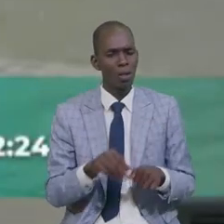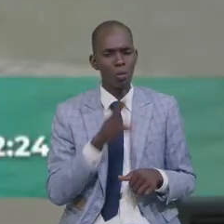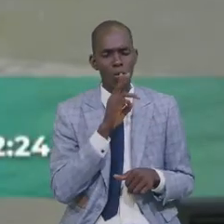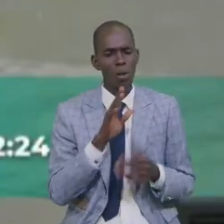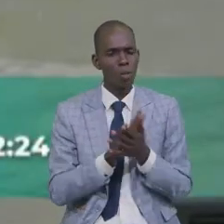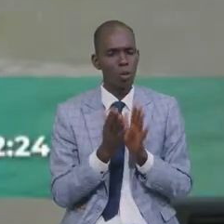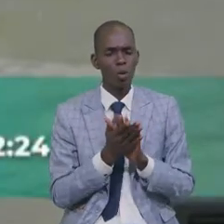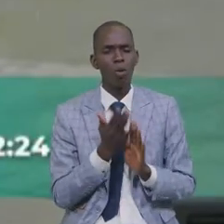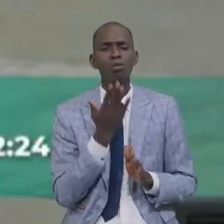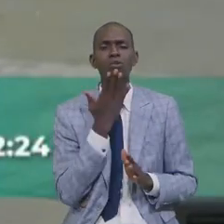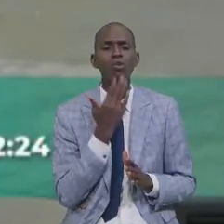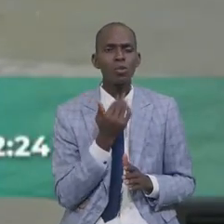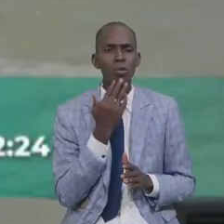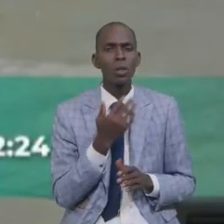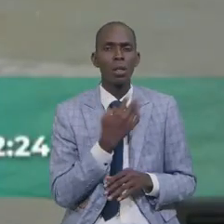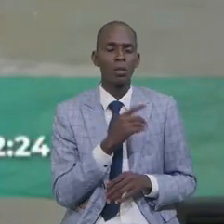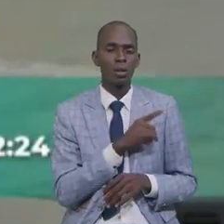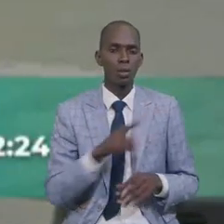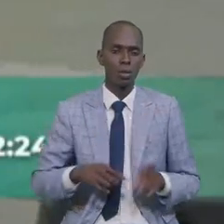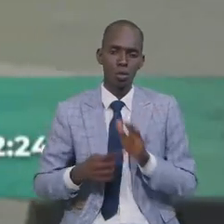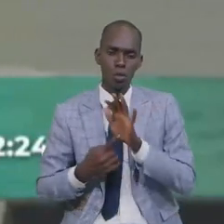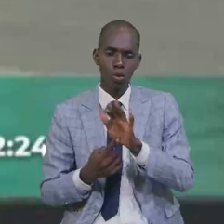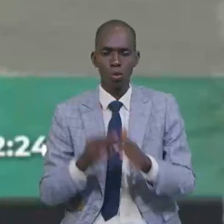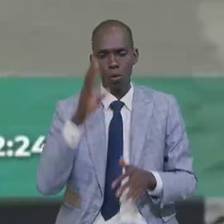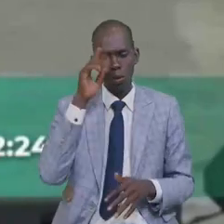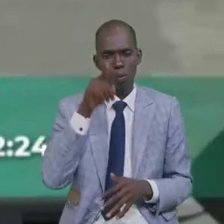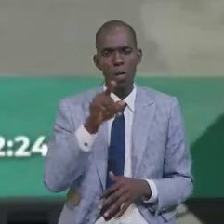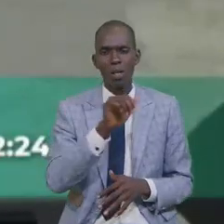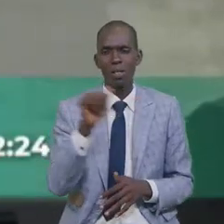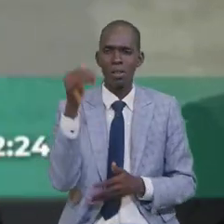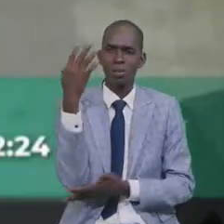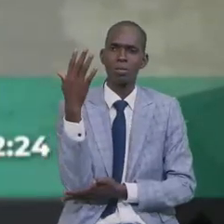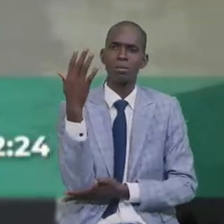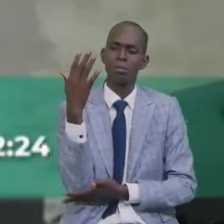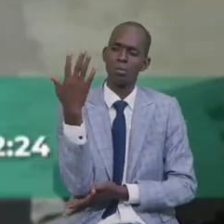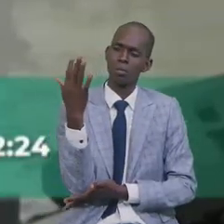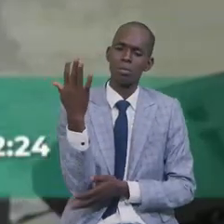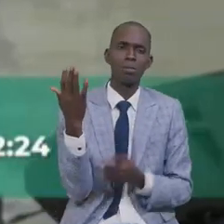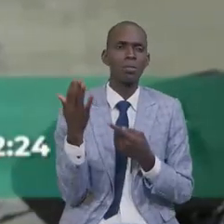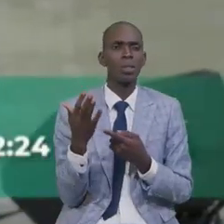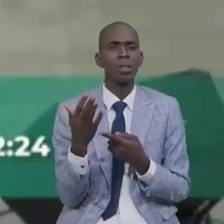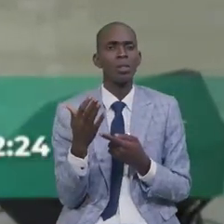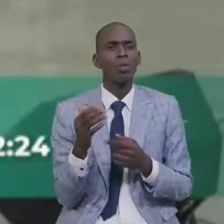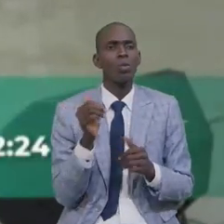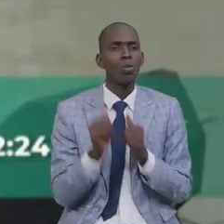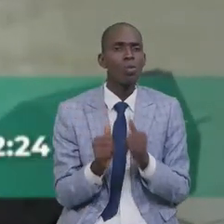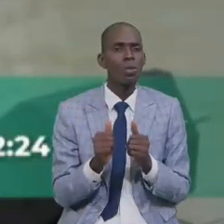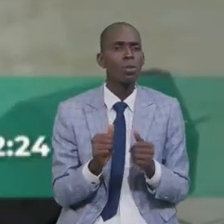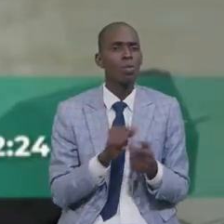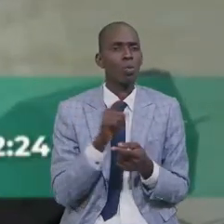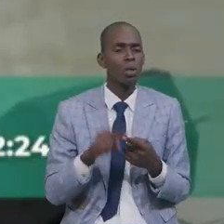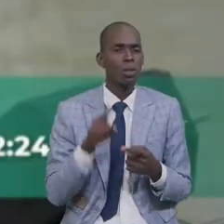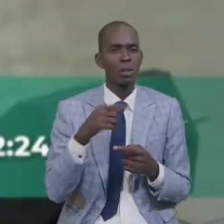est-ce que l'eau peut être douce? Il lui montra un bois. qu'il jeta dans